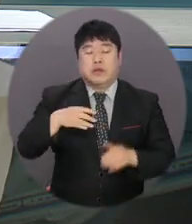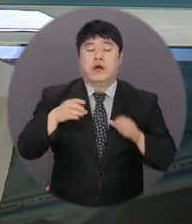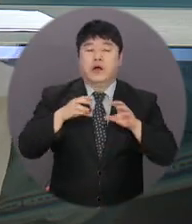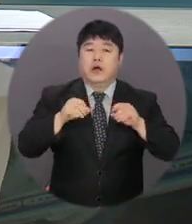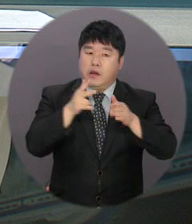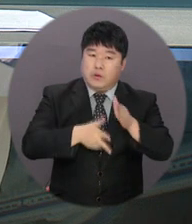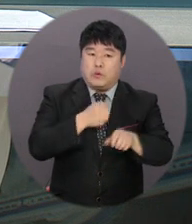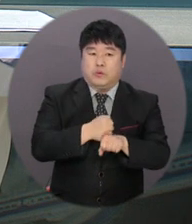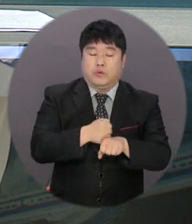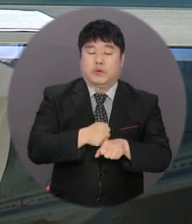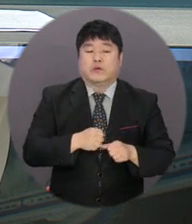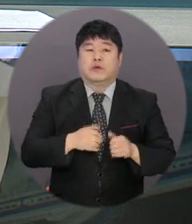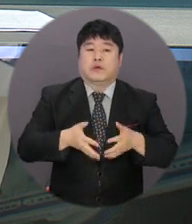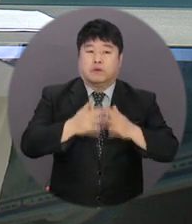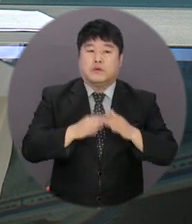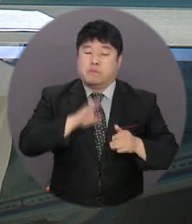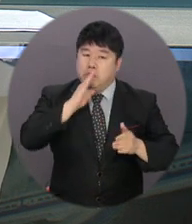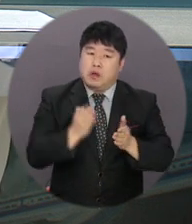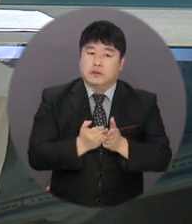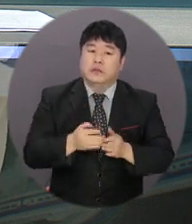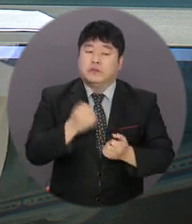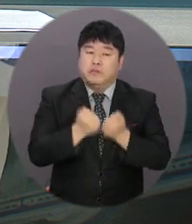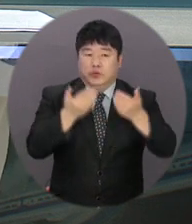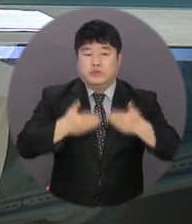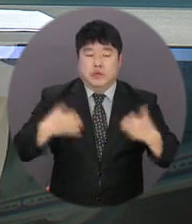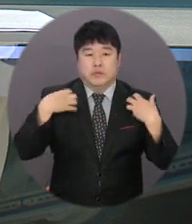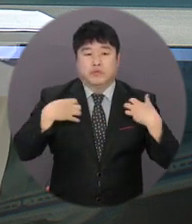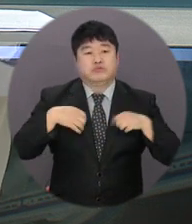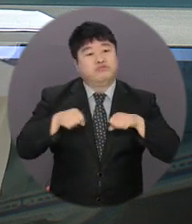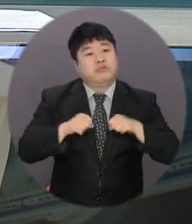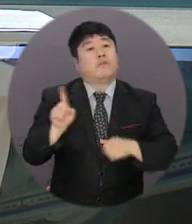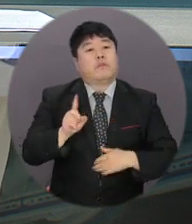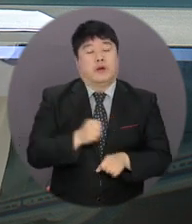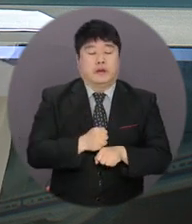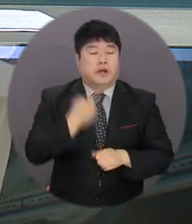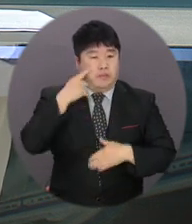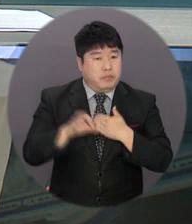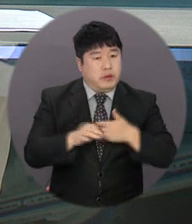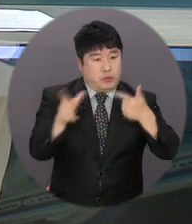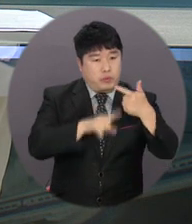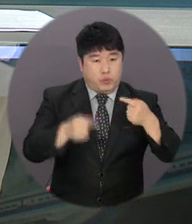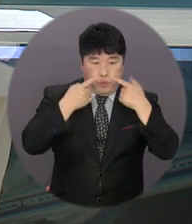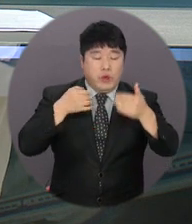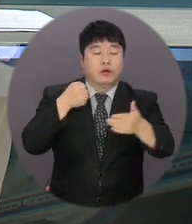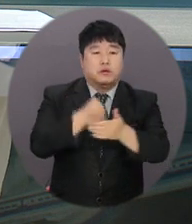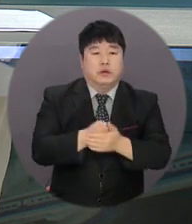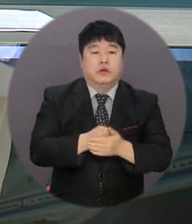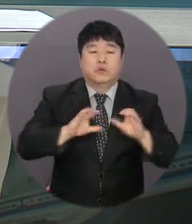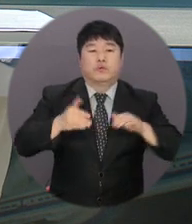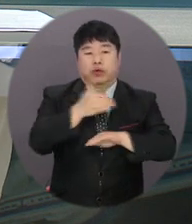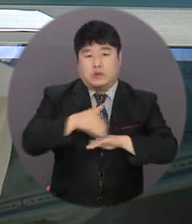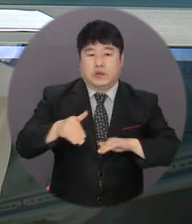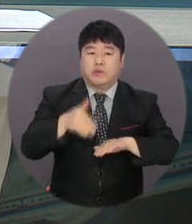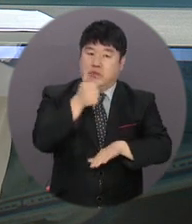사업의 타당성에 대한 설명을 해주셨는데요. 예. 정부의 반응도 궁금합니다. 만약에 이제 6월에 확정 고시되는 국가계획